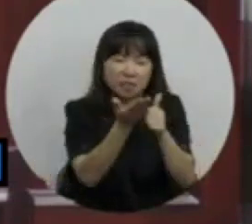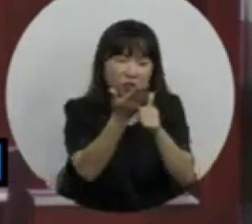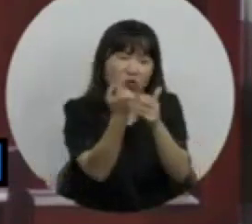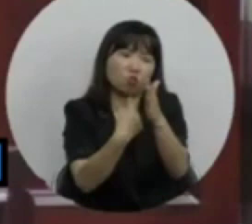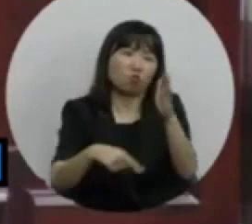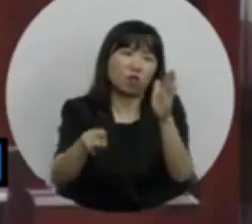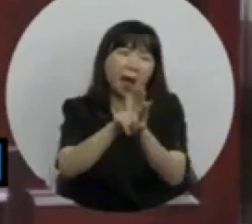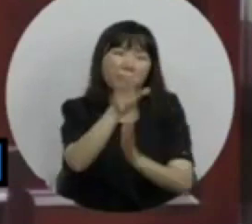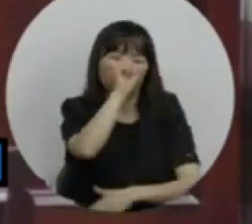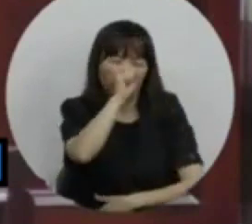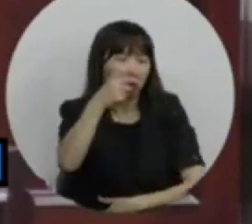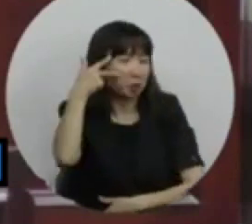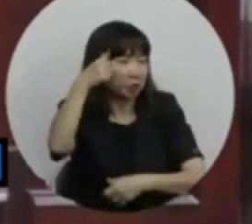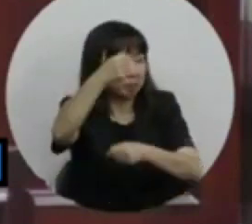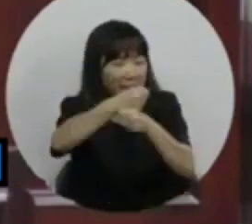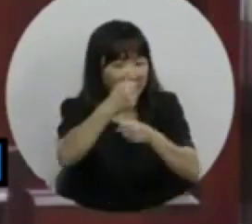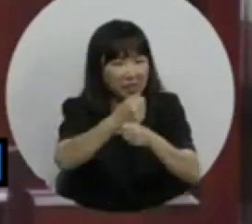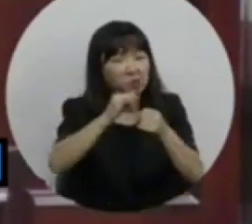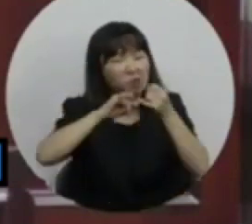다하고 있습니다.